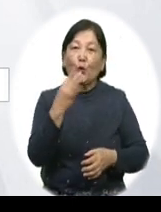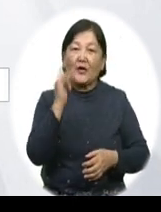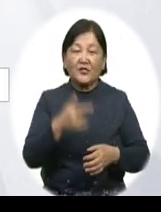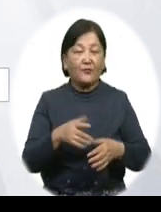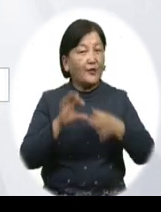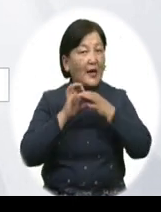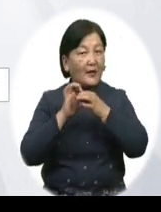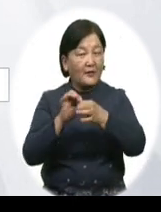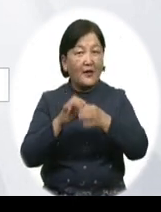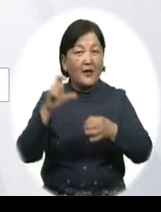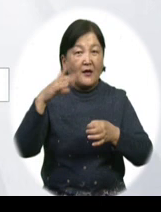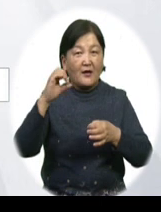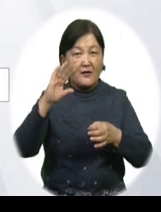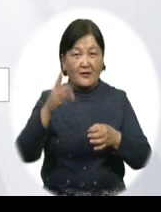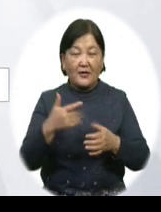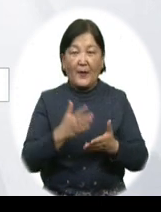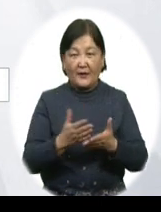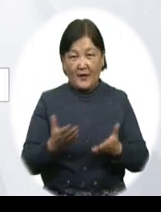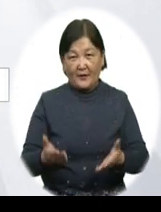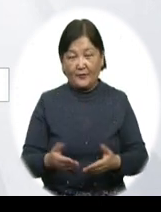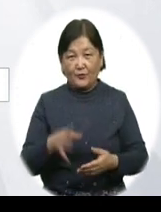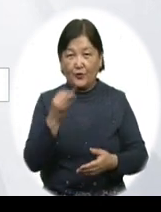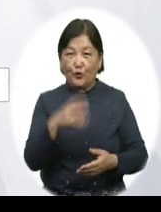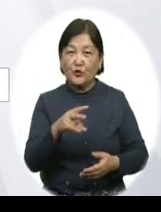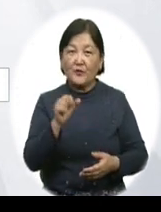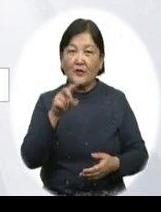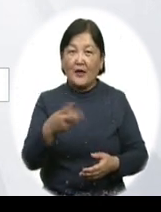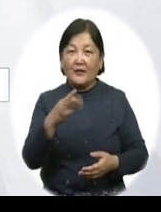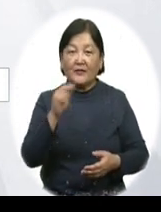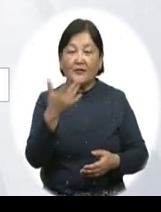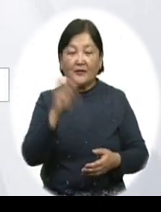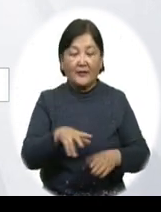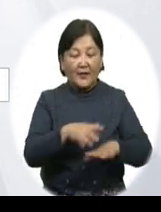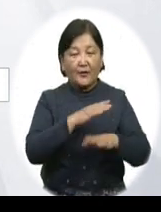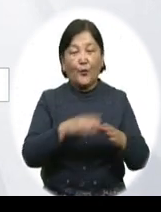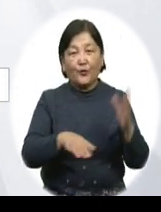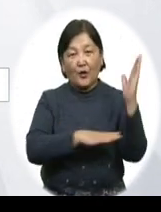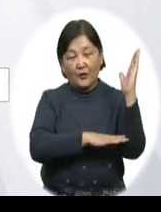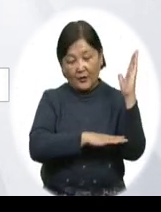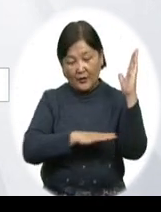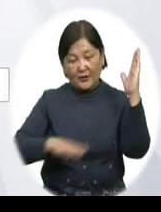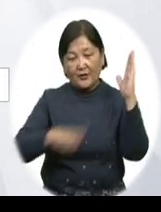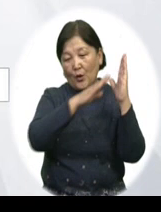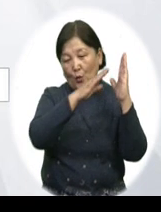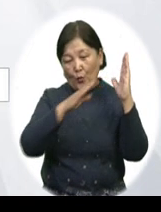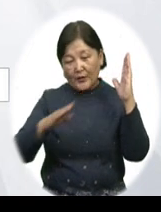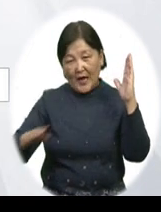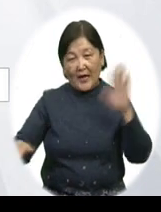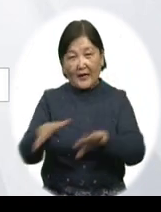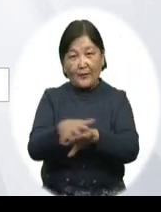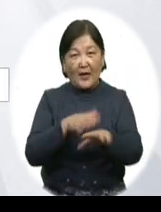хамааралтай юм эрэг нөлөө үзүүлдэг. За тэгвэл төсвийн алдагдал хэрвээ удаан явах юм бол Чивэл 2017,